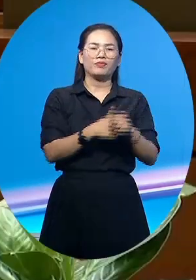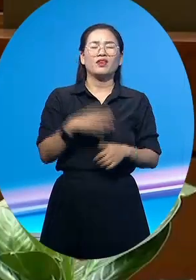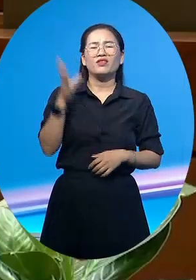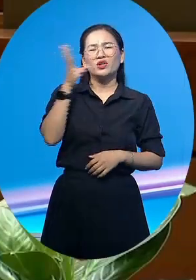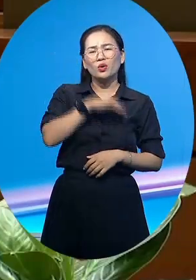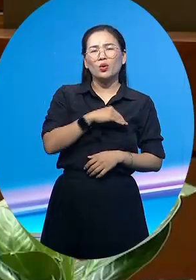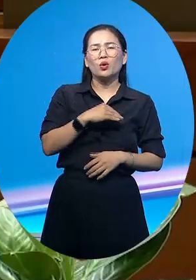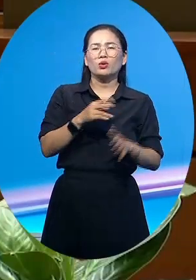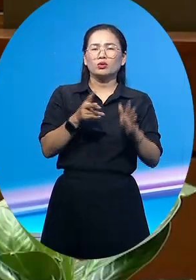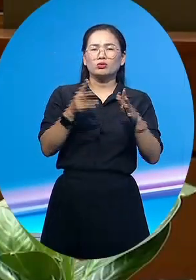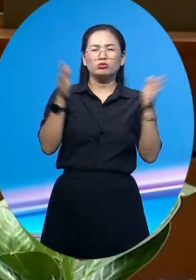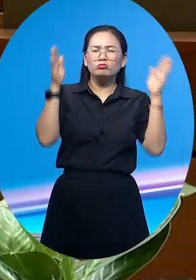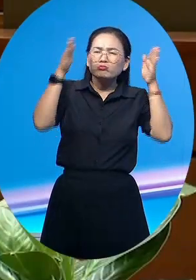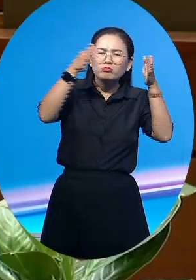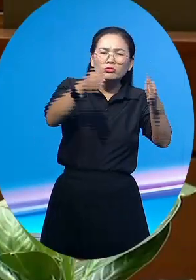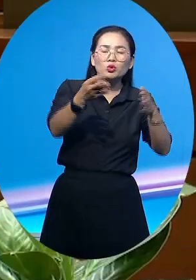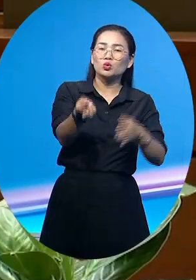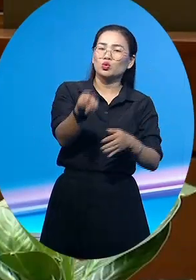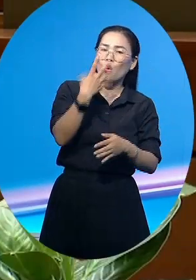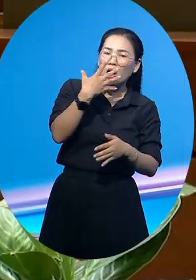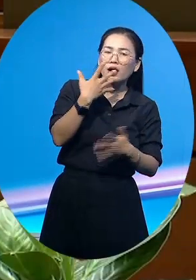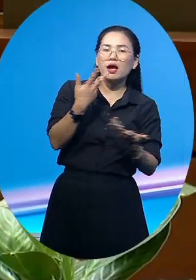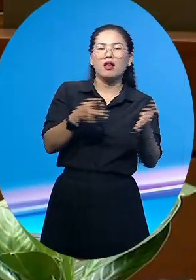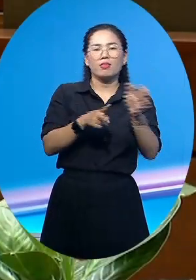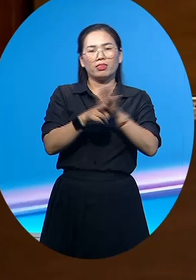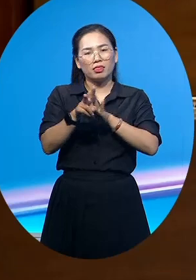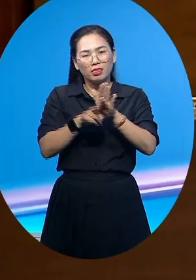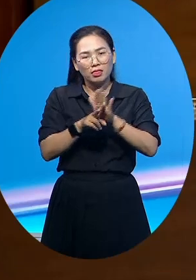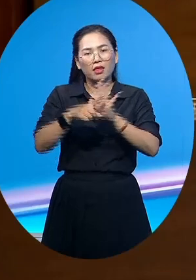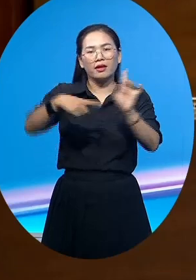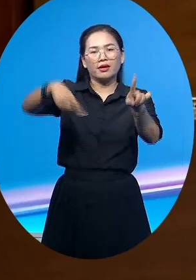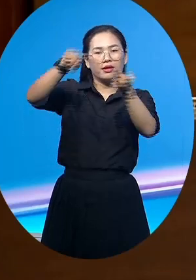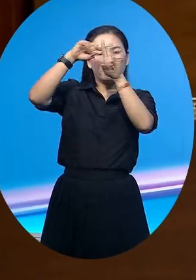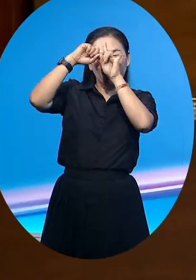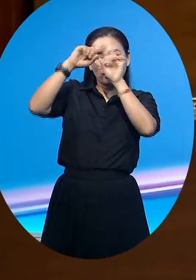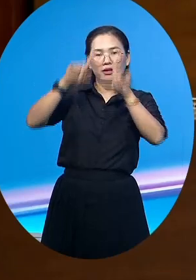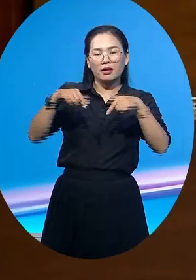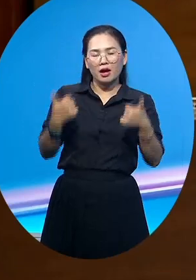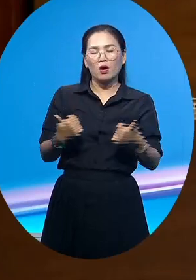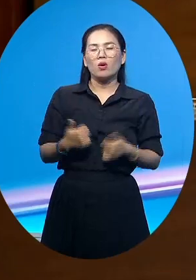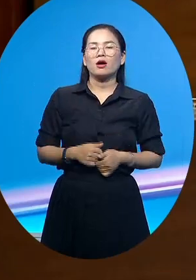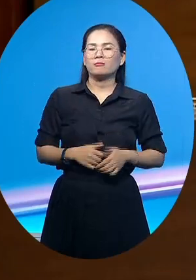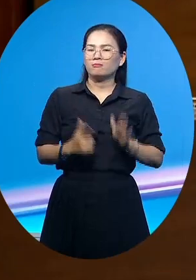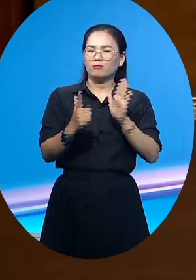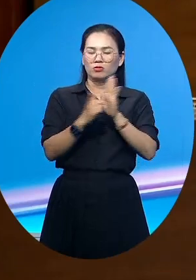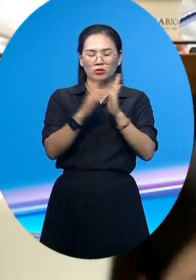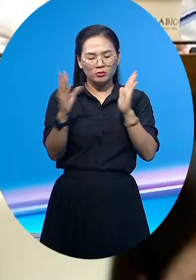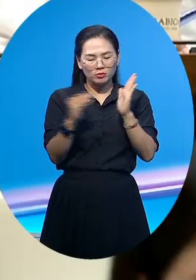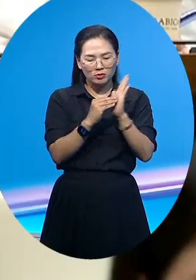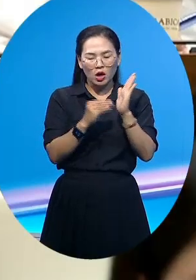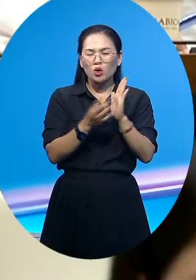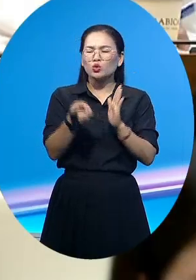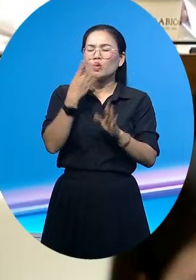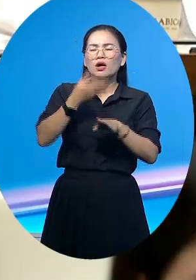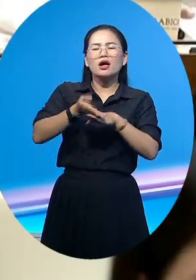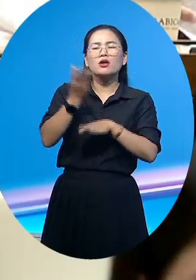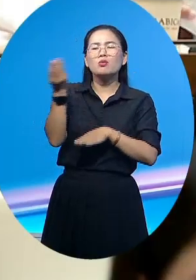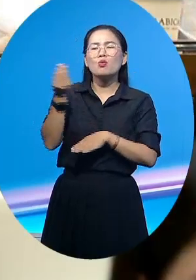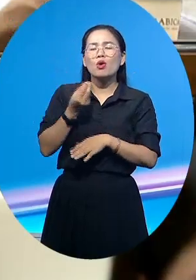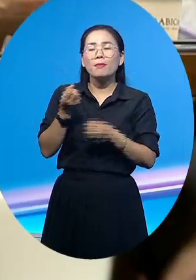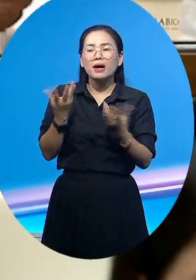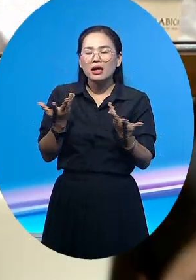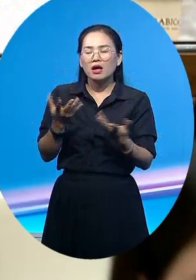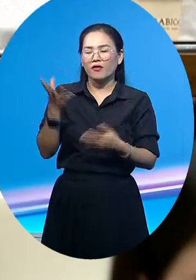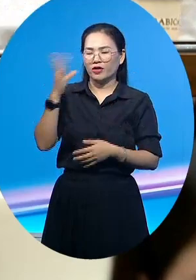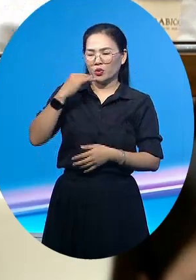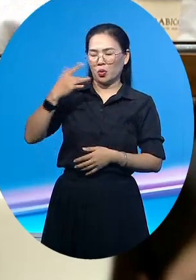hóa chất thiết bị y tế tiếp thu ý kiến đại biểu luật đã bổ sung trường hợp Mua Sắm tập trung đối với thuốc hiếm thuốc cần mua với số lượng ít có